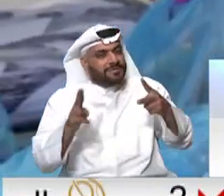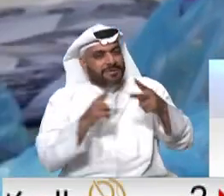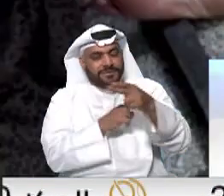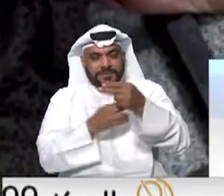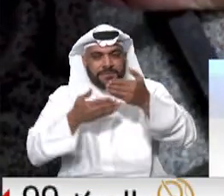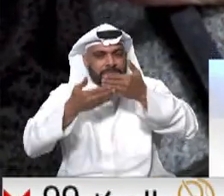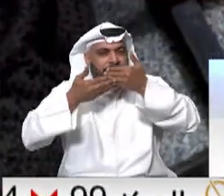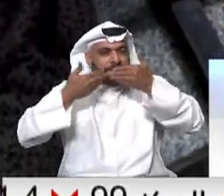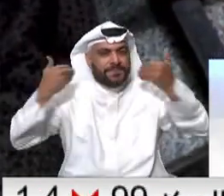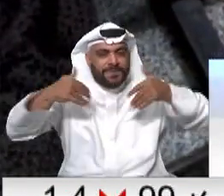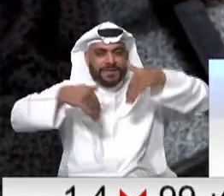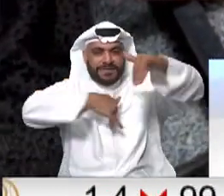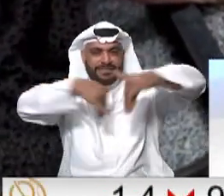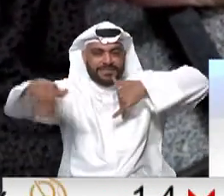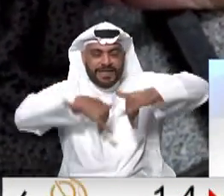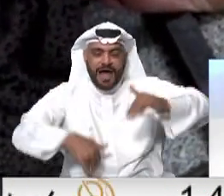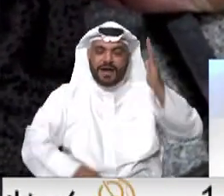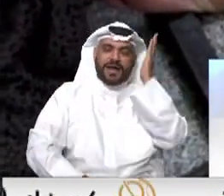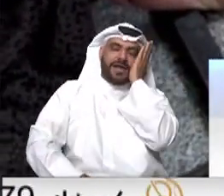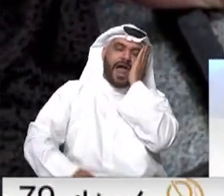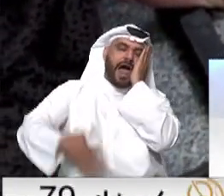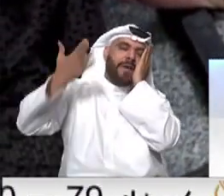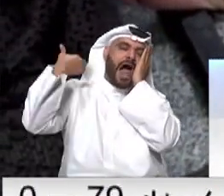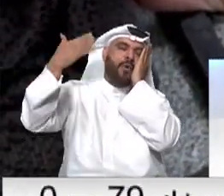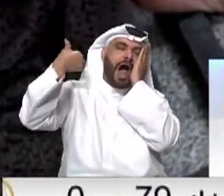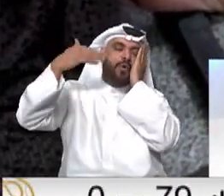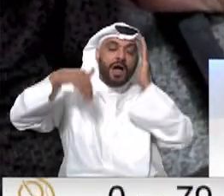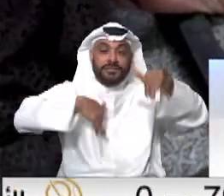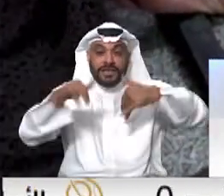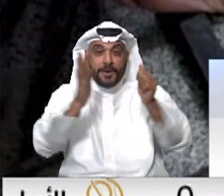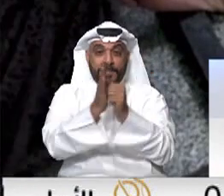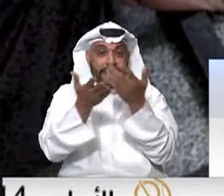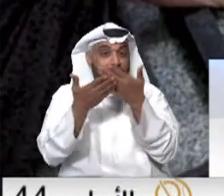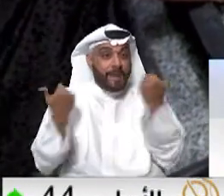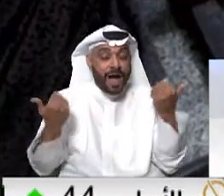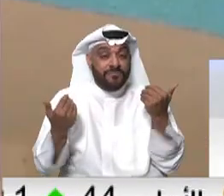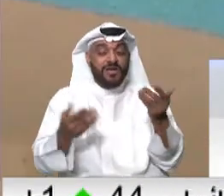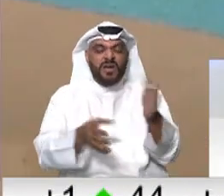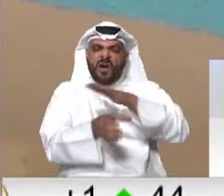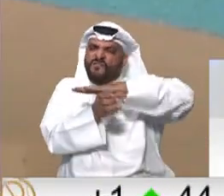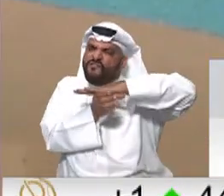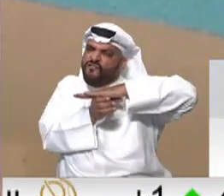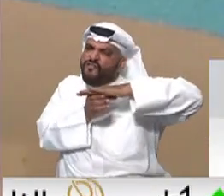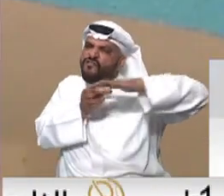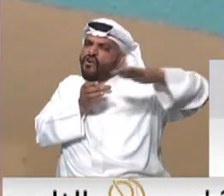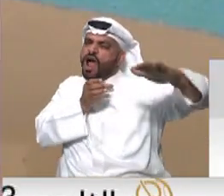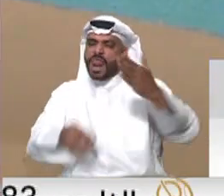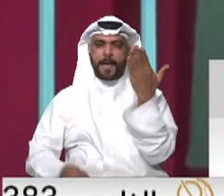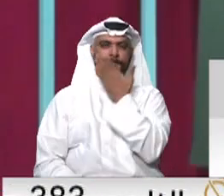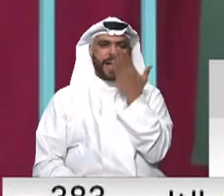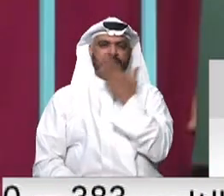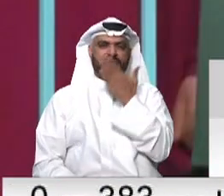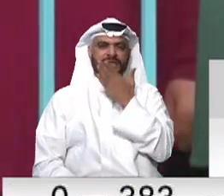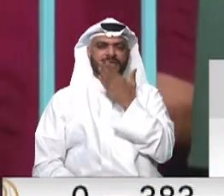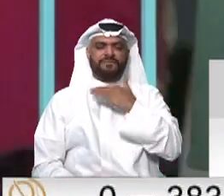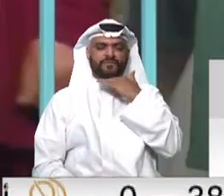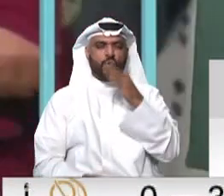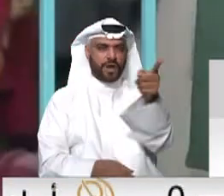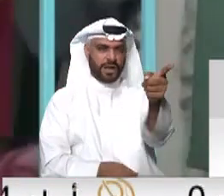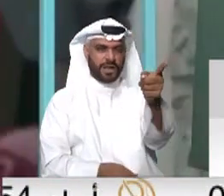يفترشون الارض امام المباني وفي الشوارع بعد ان امتلات مدارس الاونور بالنازحين